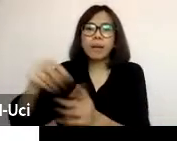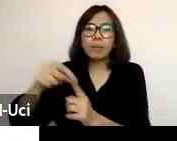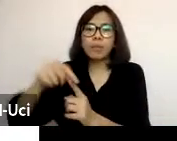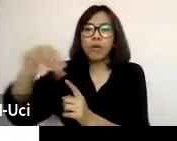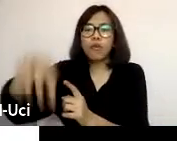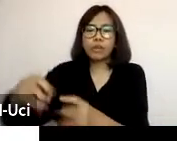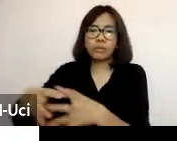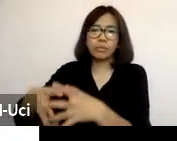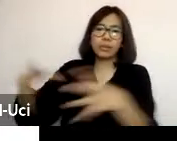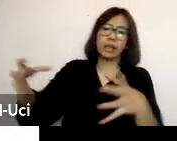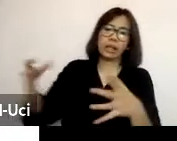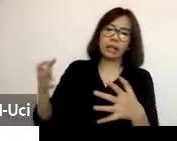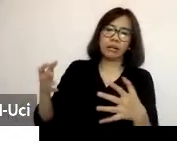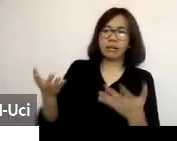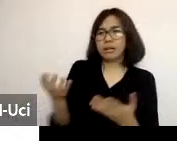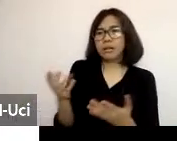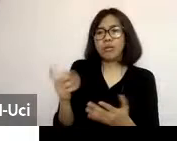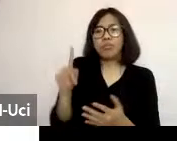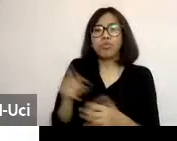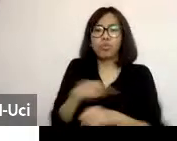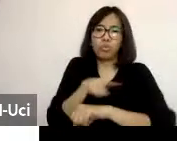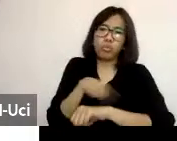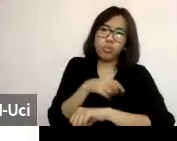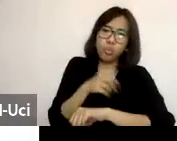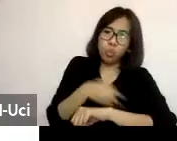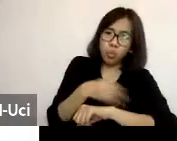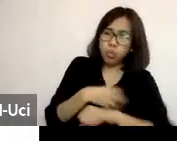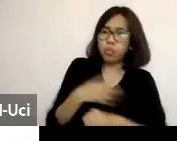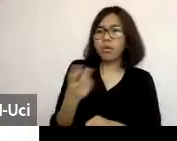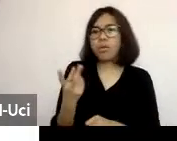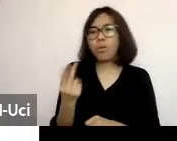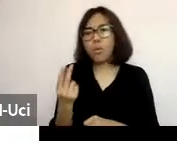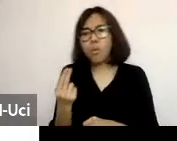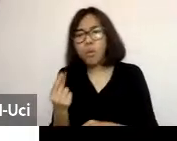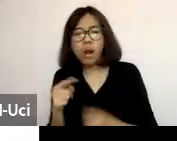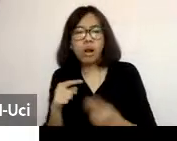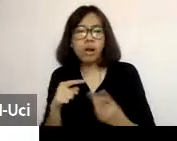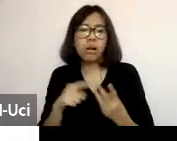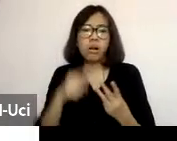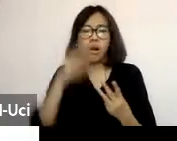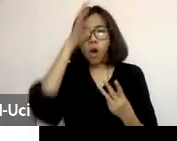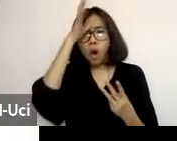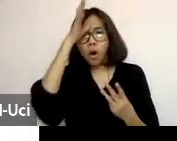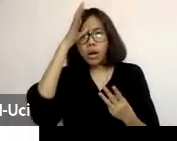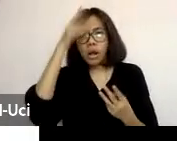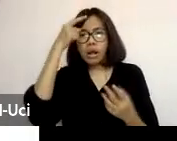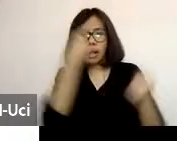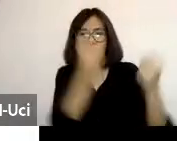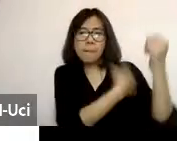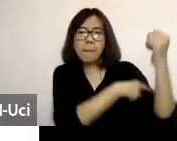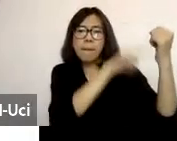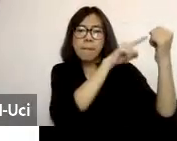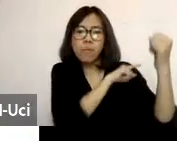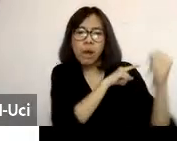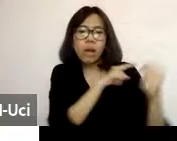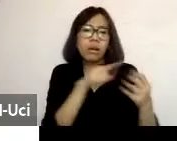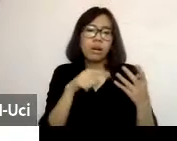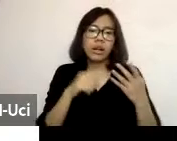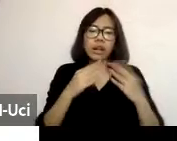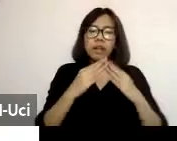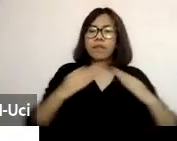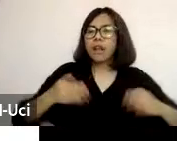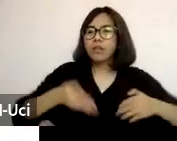tapi ayat 4 asyikan Selamat malam Ratna feat adalah geografis sumber daya manusia bahkan biaya dan infrastruktur